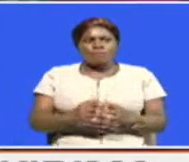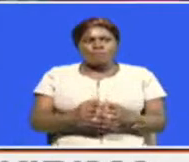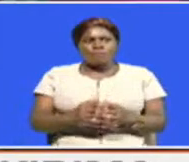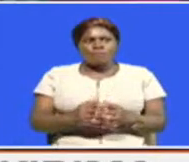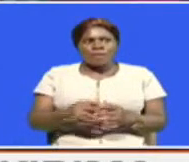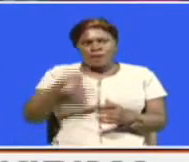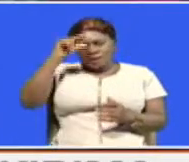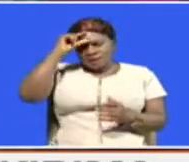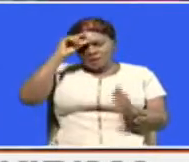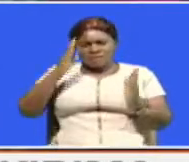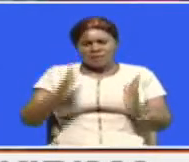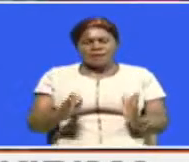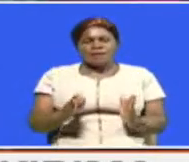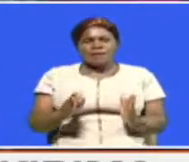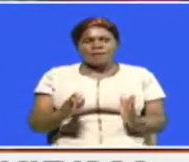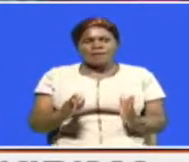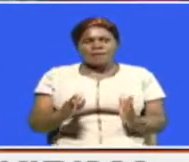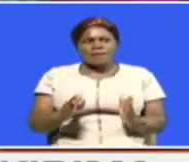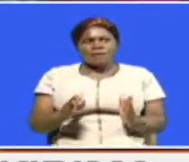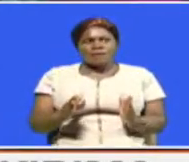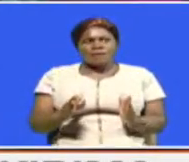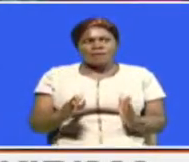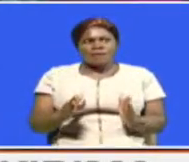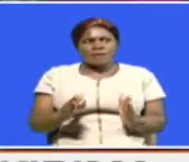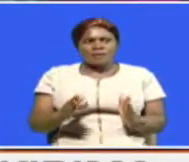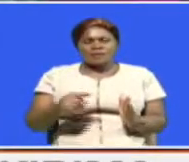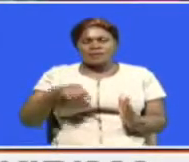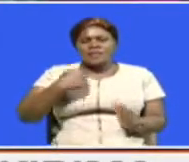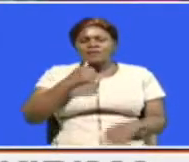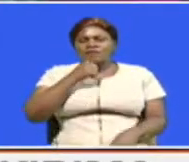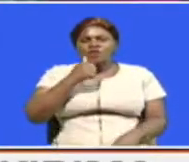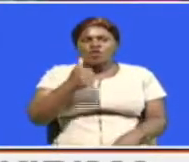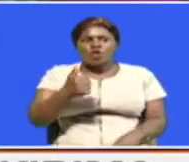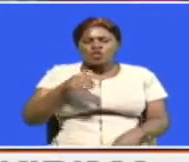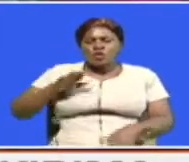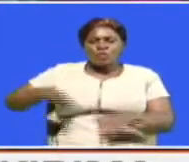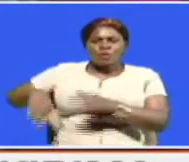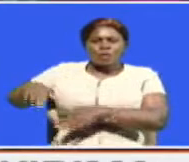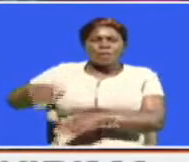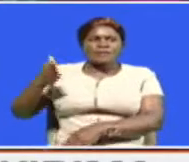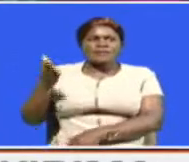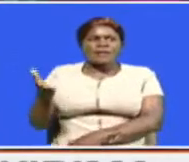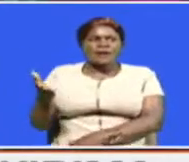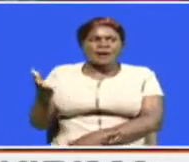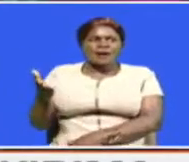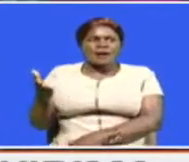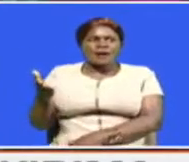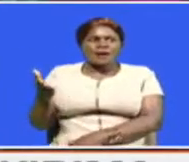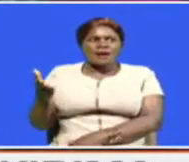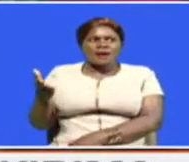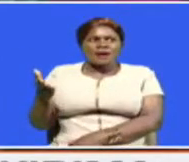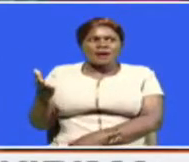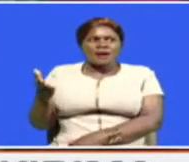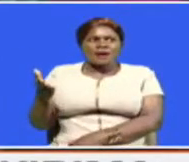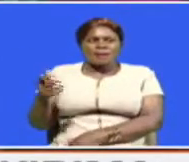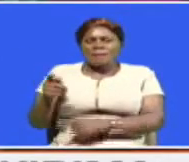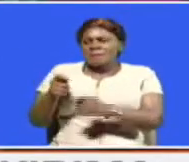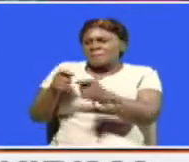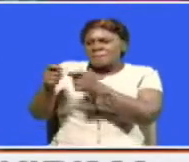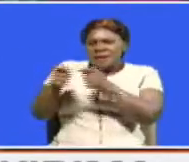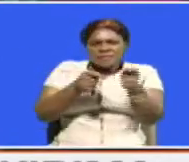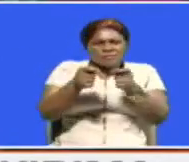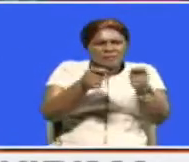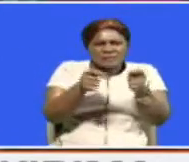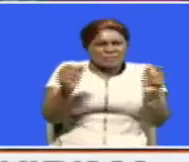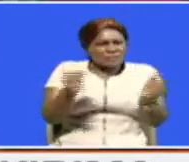Mheshimiwa Governor Bandirisha, we are not in Bomas at it to be managed. You